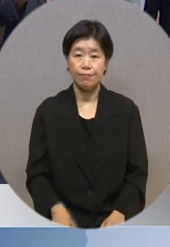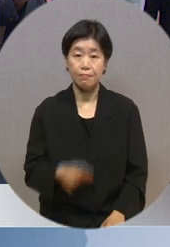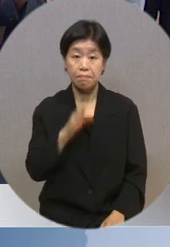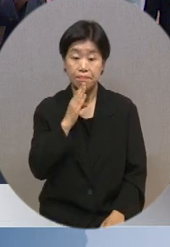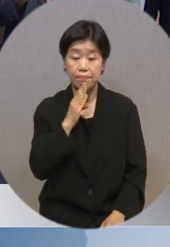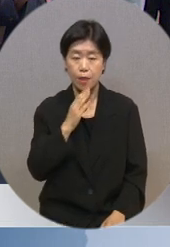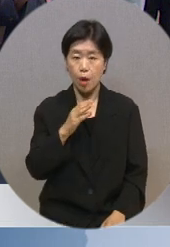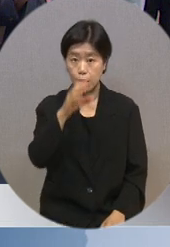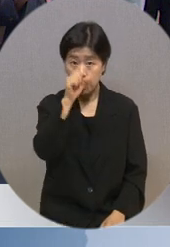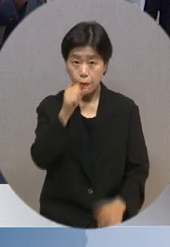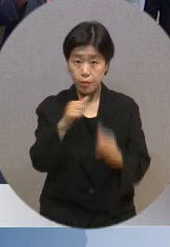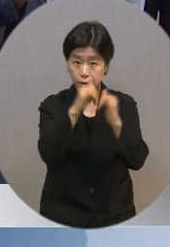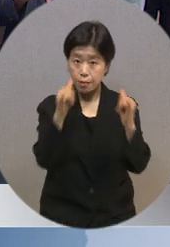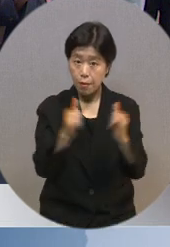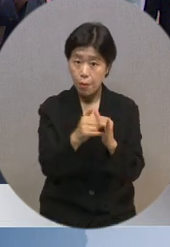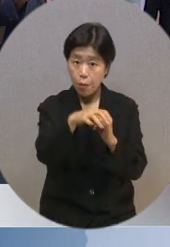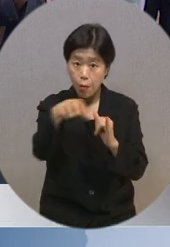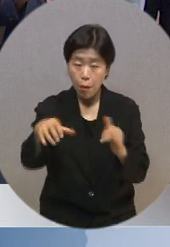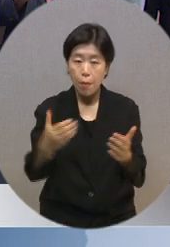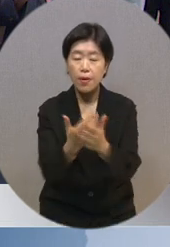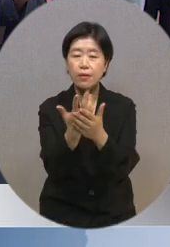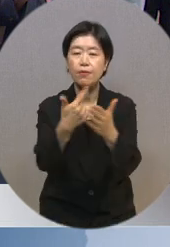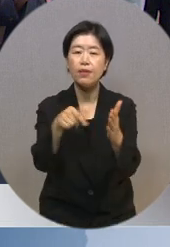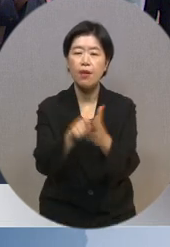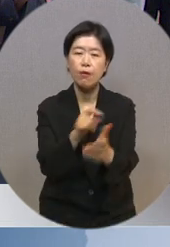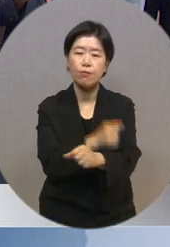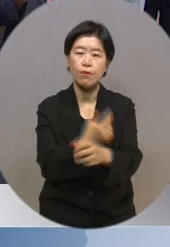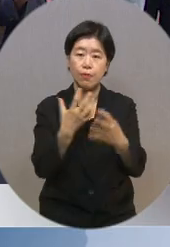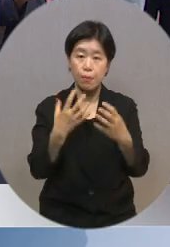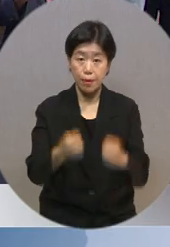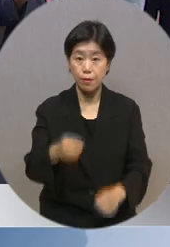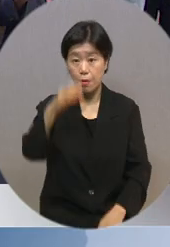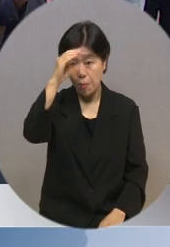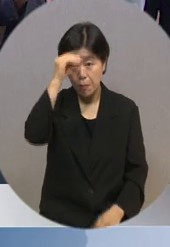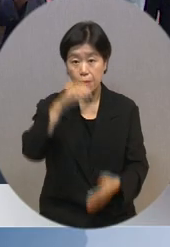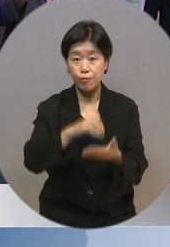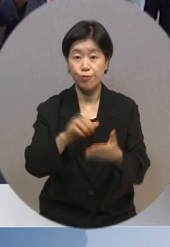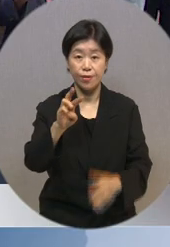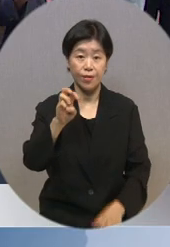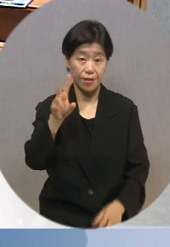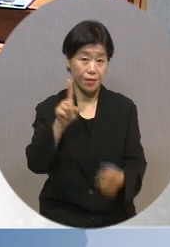건강한 지역사회로의 모범이 되는 33명의 수상자를 만나보시죠.